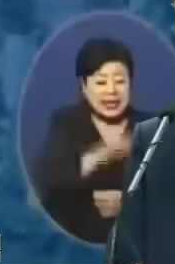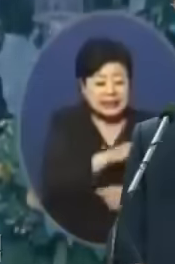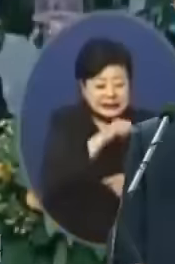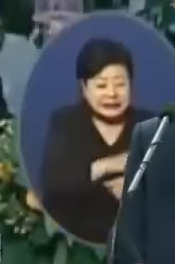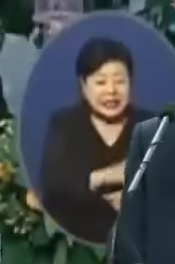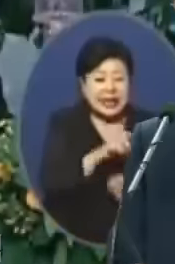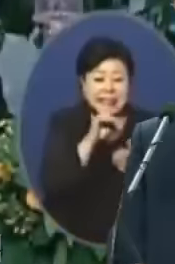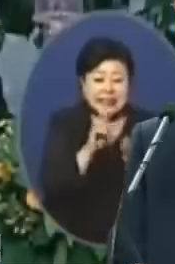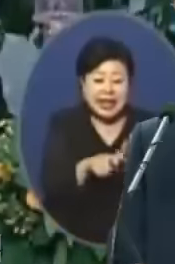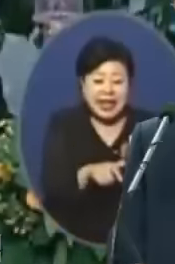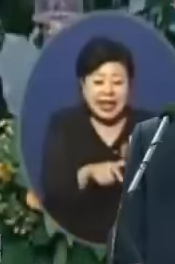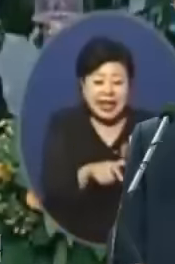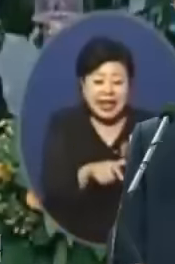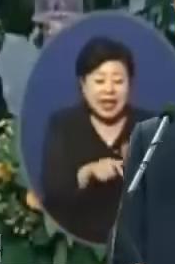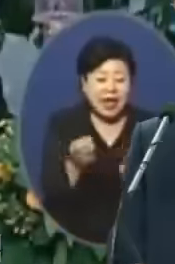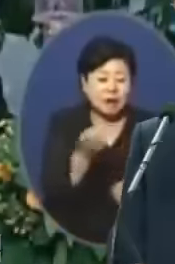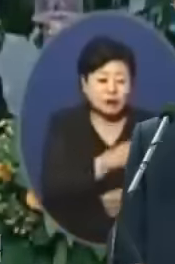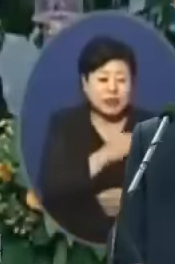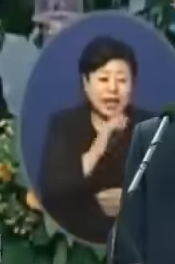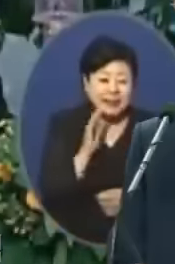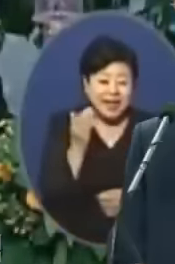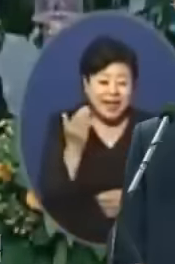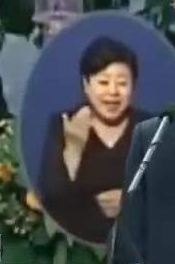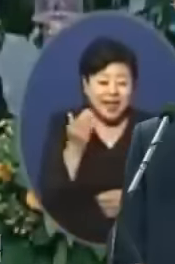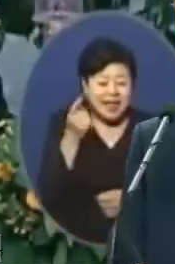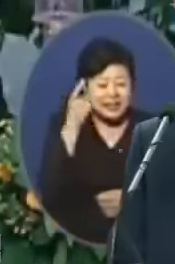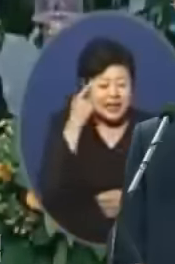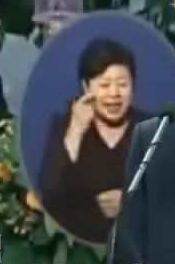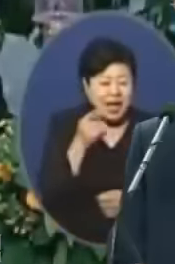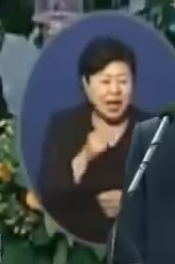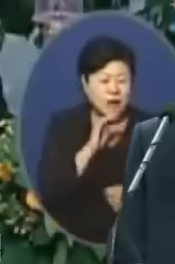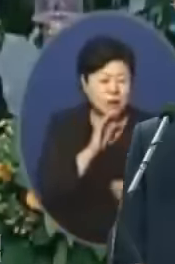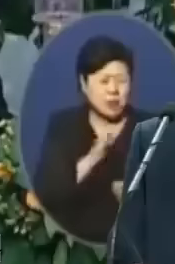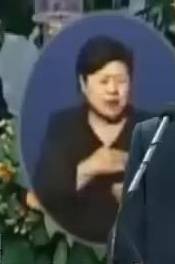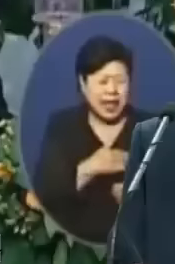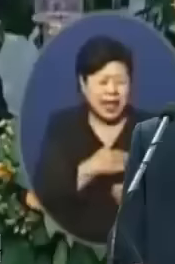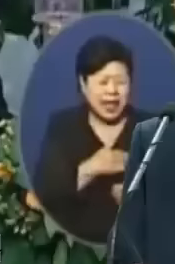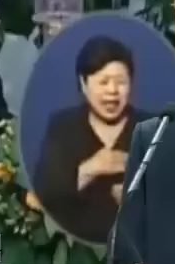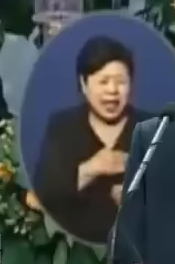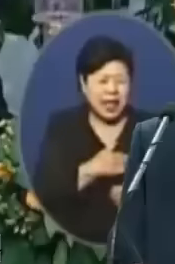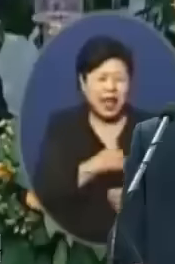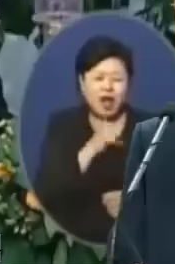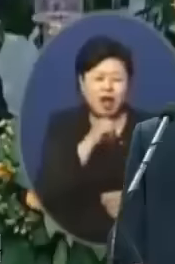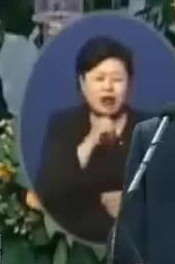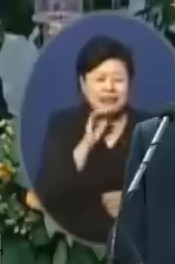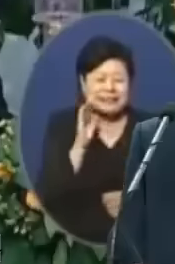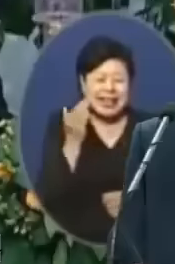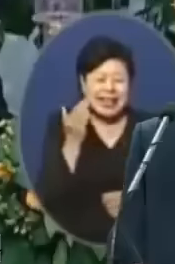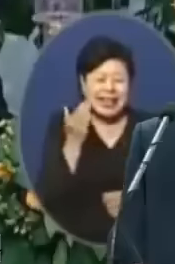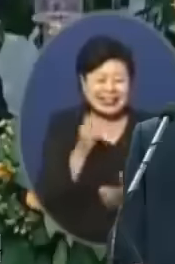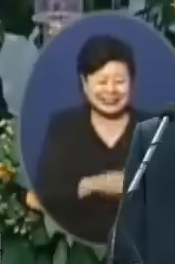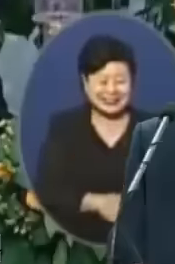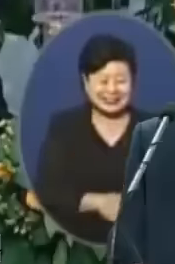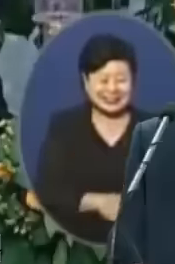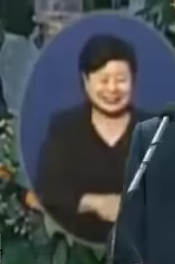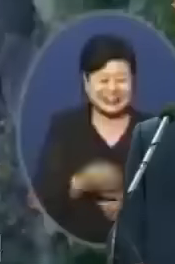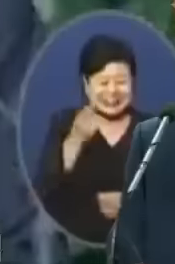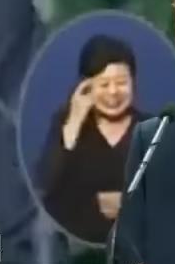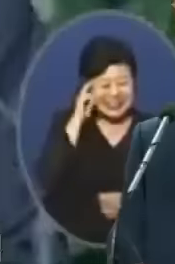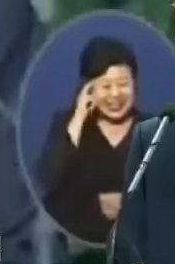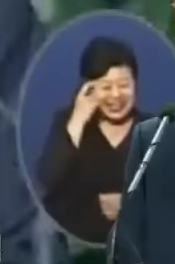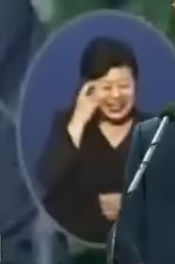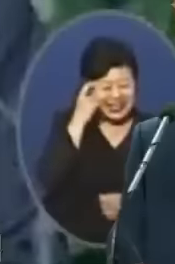잘하면 부자가 되고, 생각을 못하면 거지가 되는 것입니다.